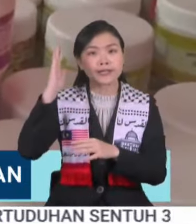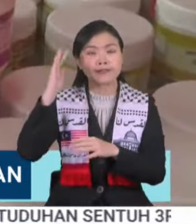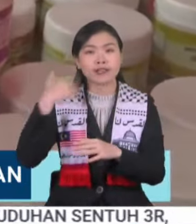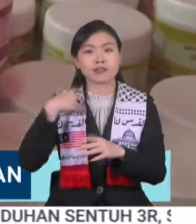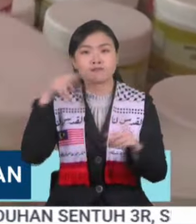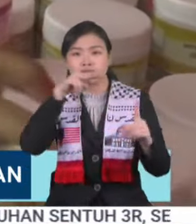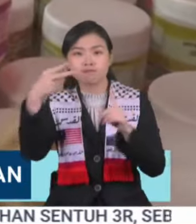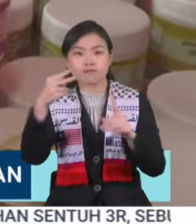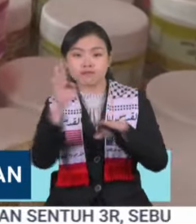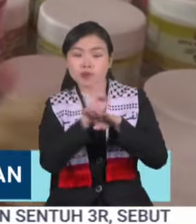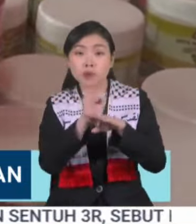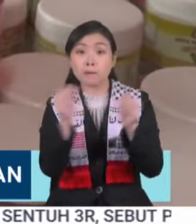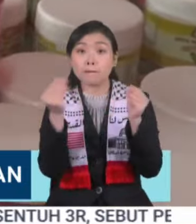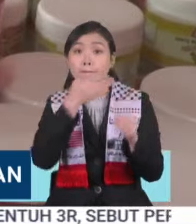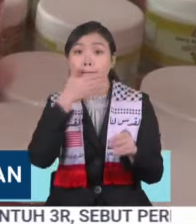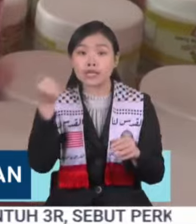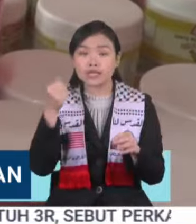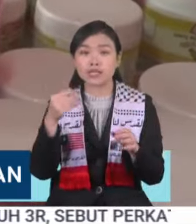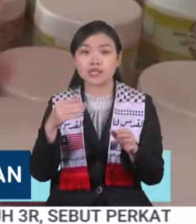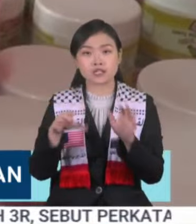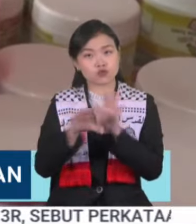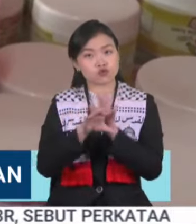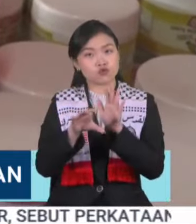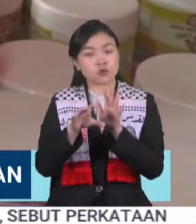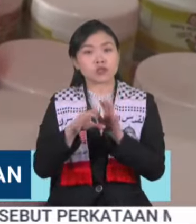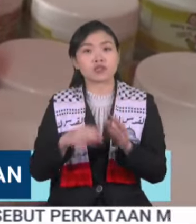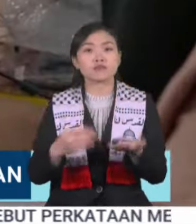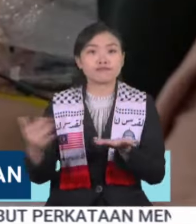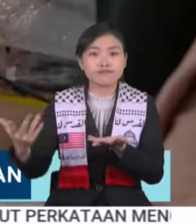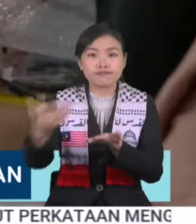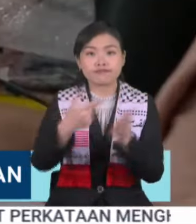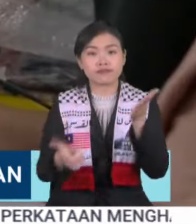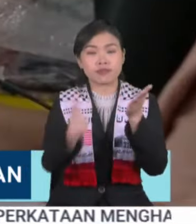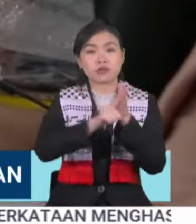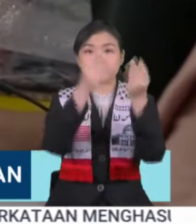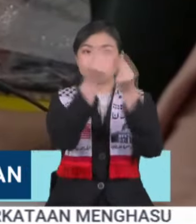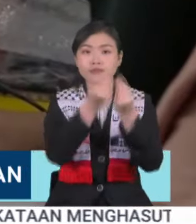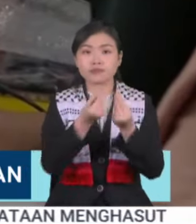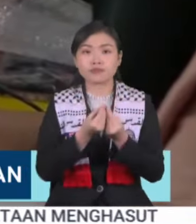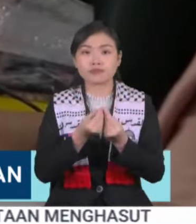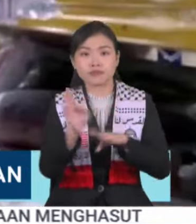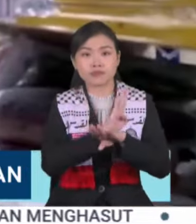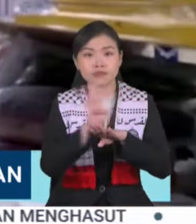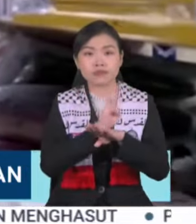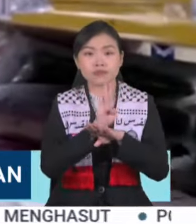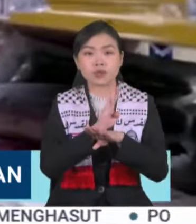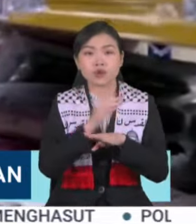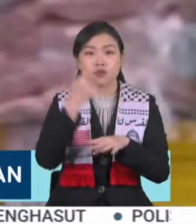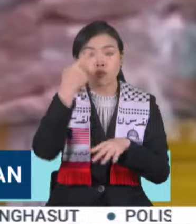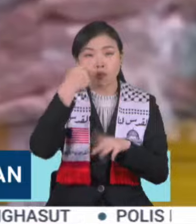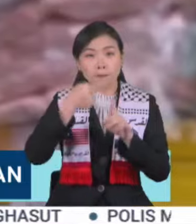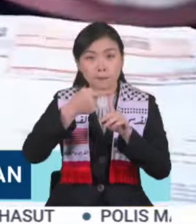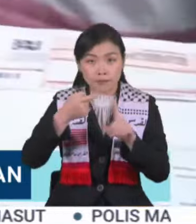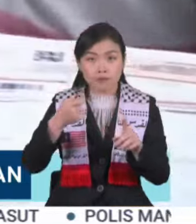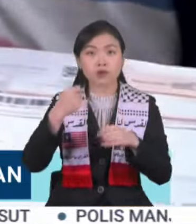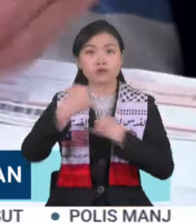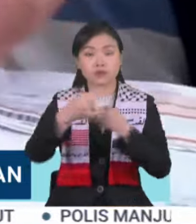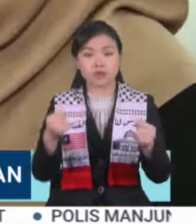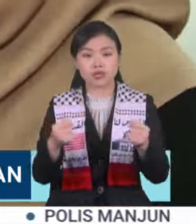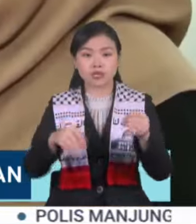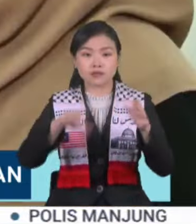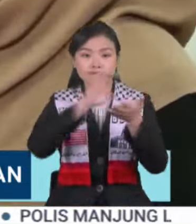perspektif perniagaan lebih cerah seperti hasil laporan statistik kecenderungan perniagaan suku ketiga 2024 oleh Jabatan